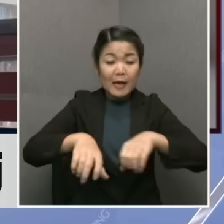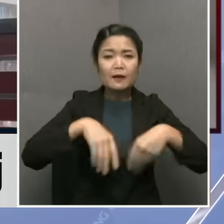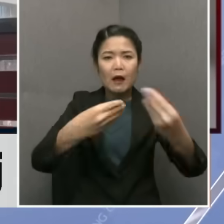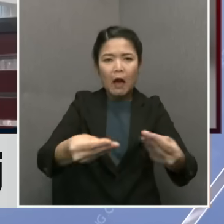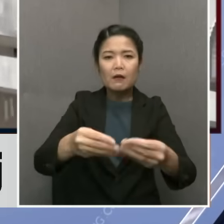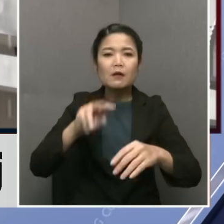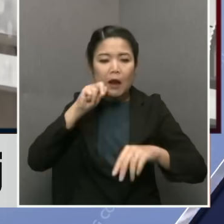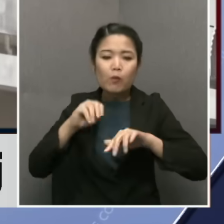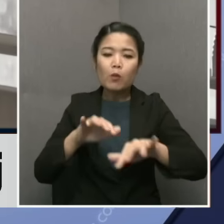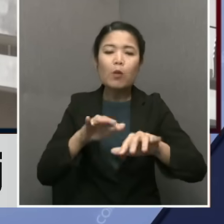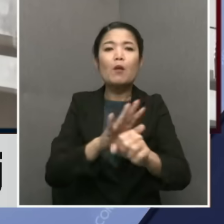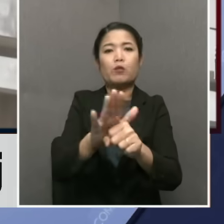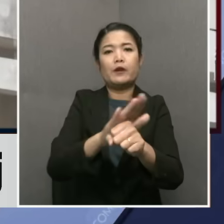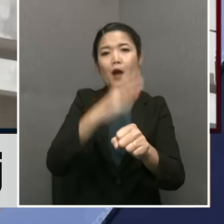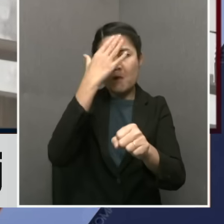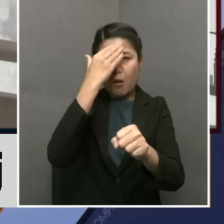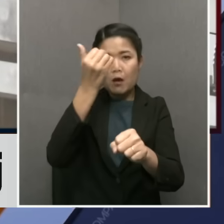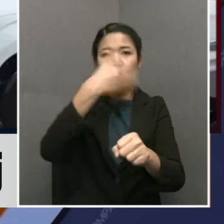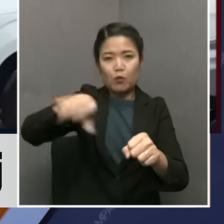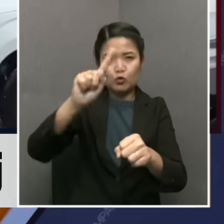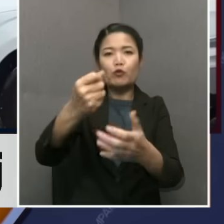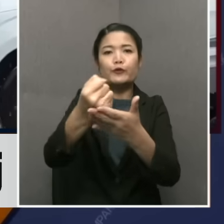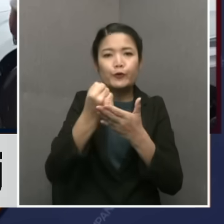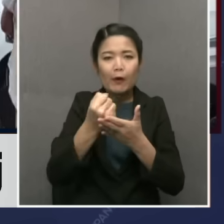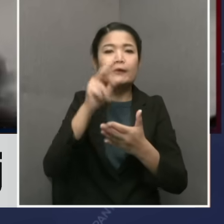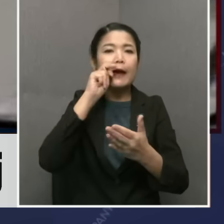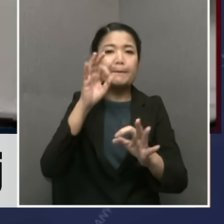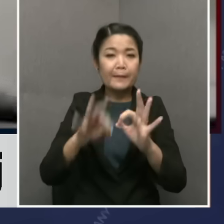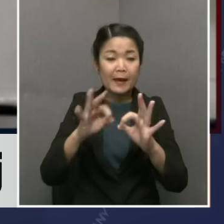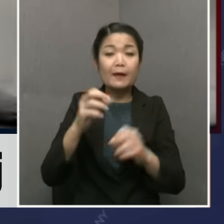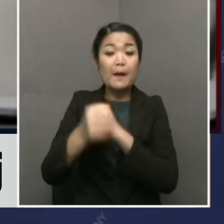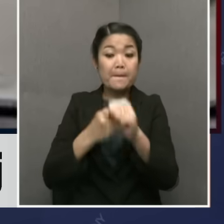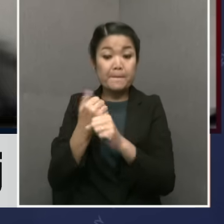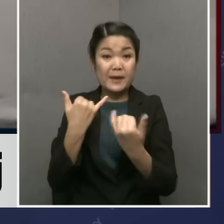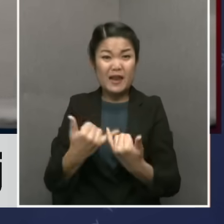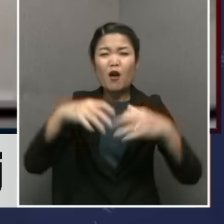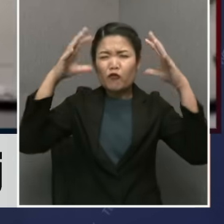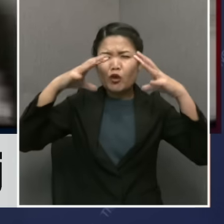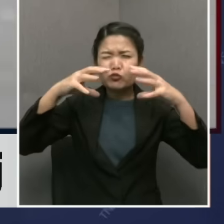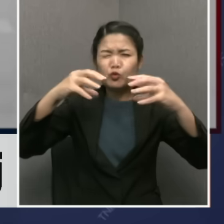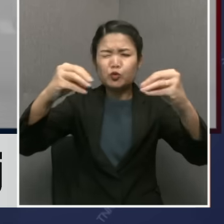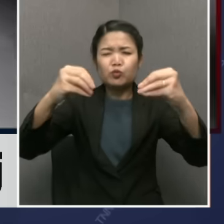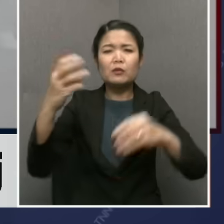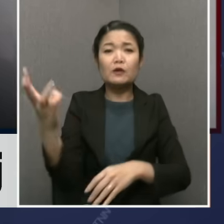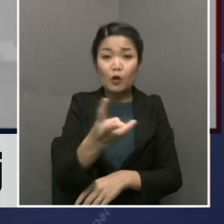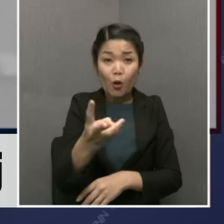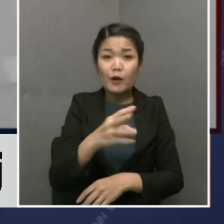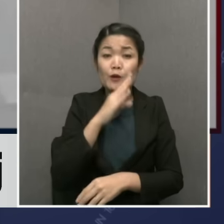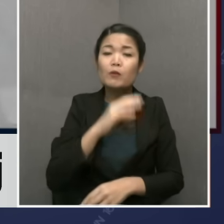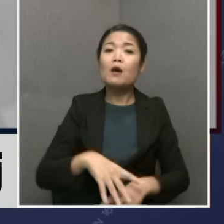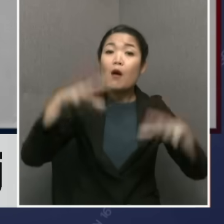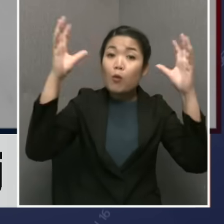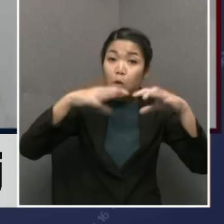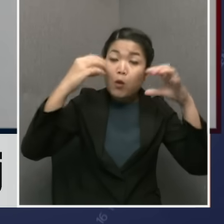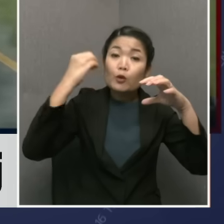มากเท่าไหร่นะครับเพราะเราต้องช่วยกันถนอมนะครับปีนี้ปีเโยกเพราะฉะนั้นฝนตกน้อยนะครับจะเห็นตกทุกวันนี่อย่างที่ผมเรียน